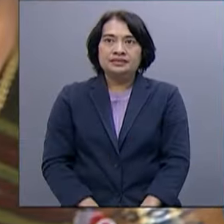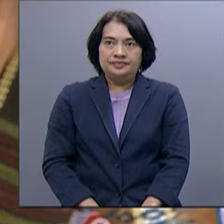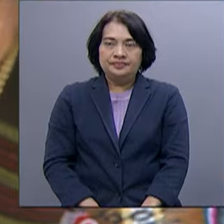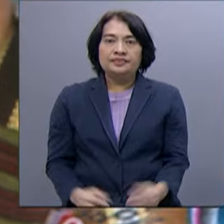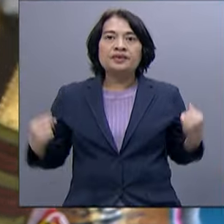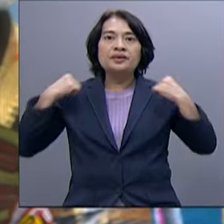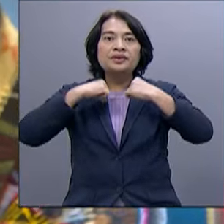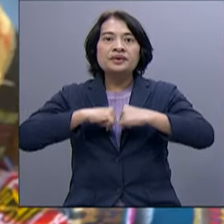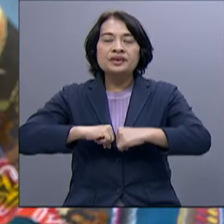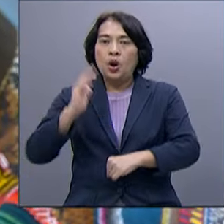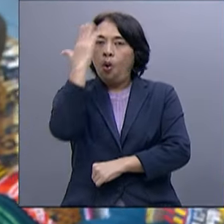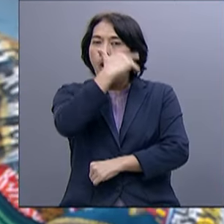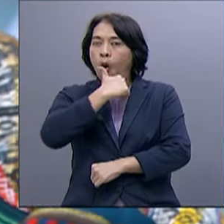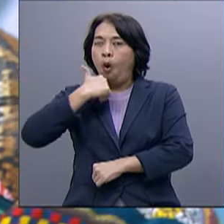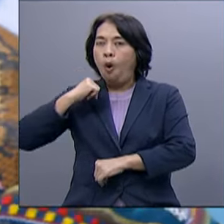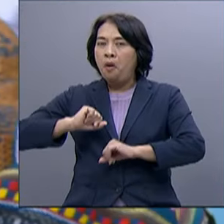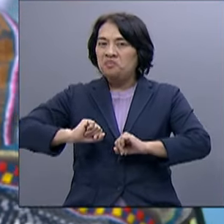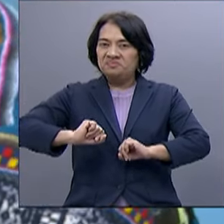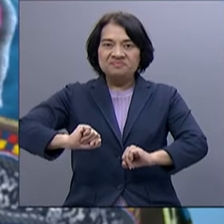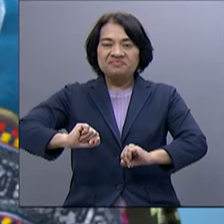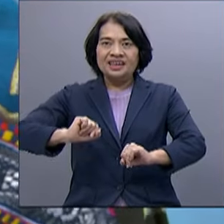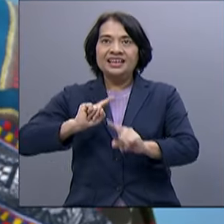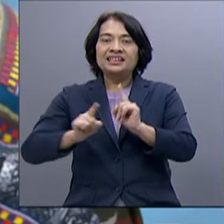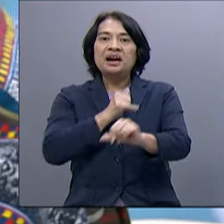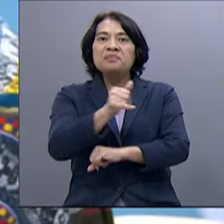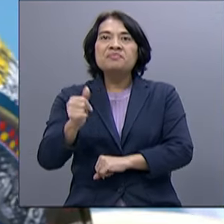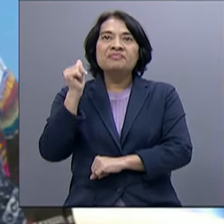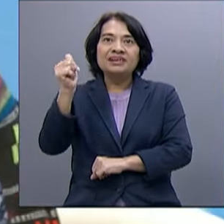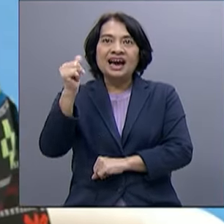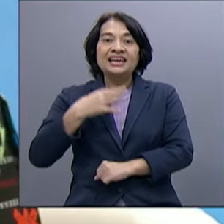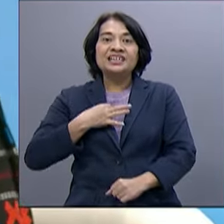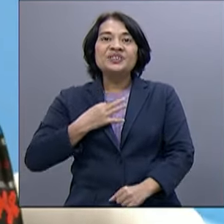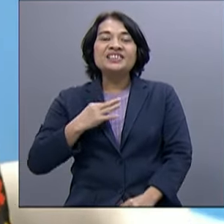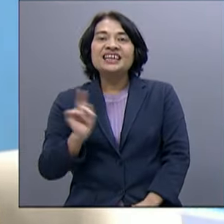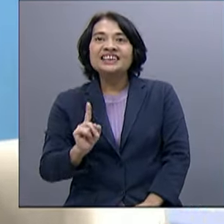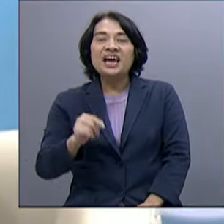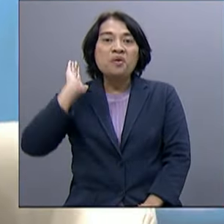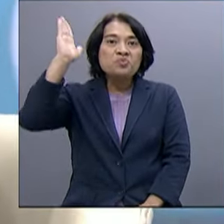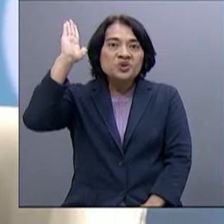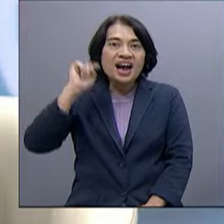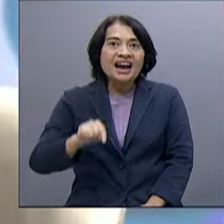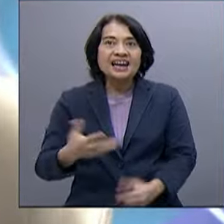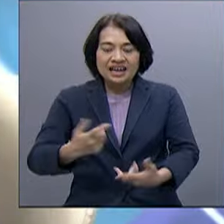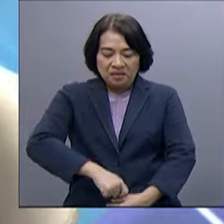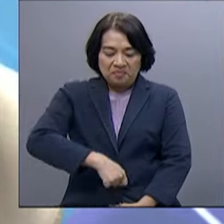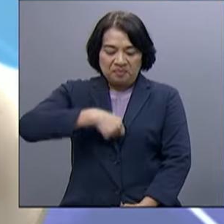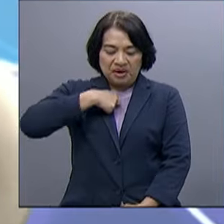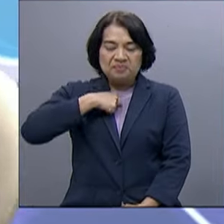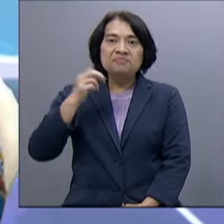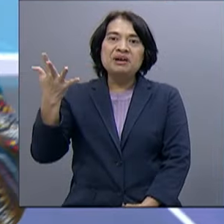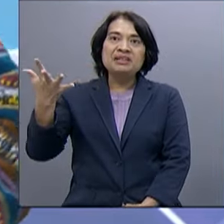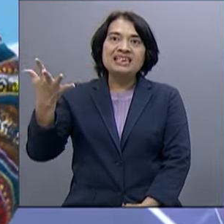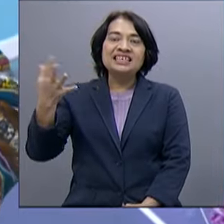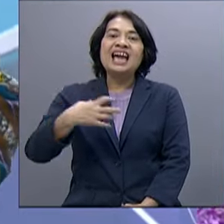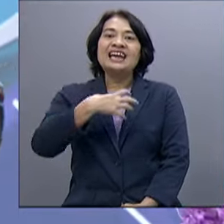หล่อเท่ออกงานได้ทุกๆงานส่วนตัวเสื้อนั้นนะคะผู้บ่าวไม่ได้หืมหูซิปแต่อย่างใดแต่ว่าอยากจะใ